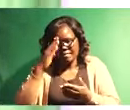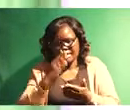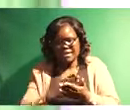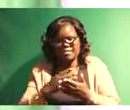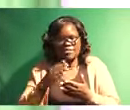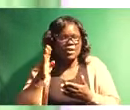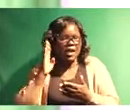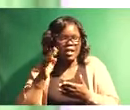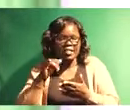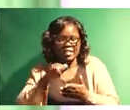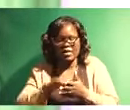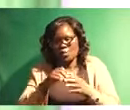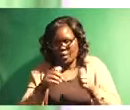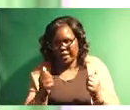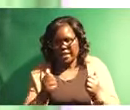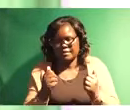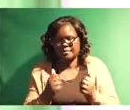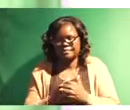mimi vizuri.